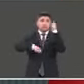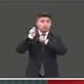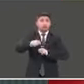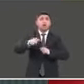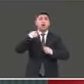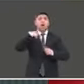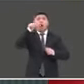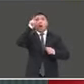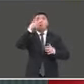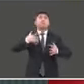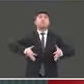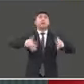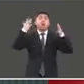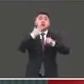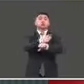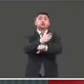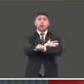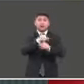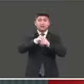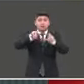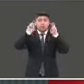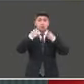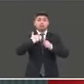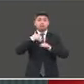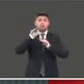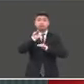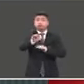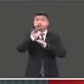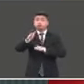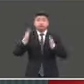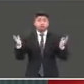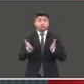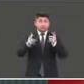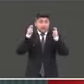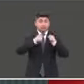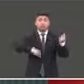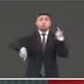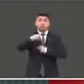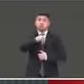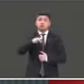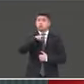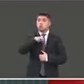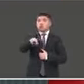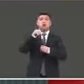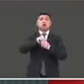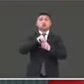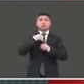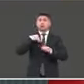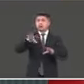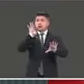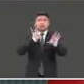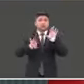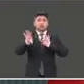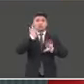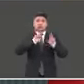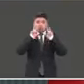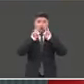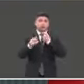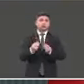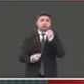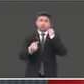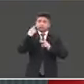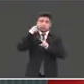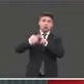binalar ve şehirler konusundaki teşvik lerimiz bile bu doğrultudaki tercihlerimizin birer